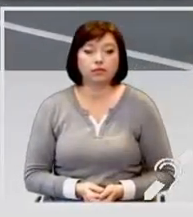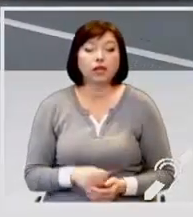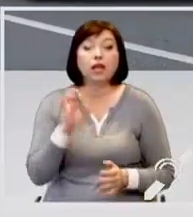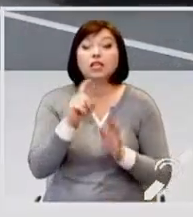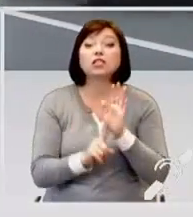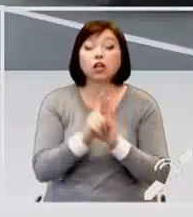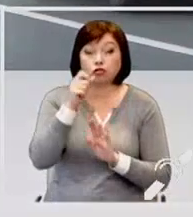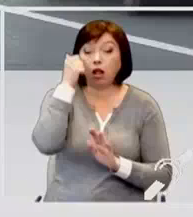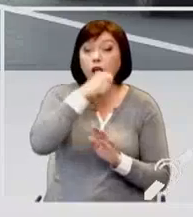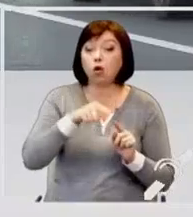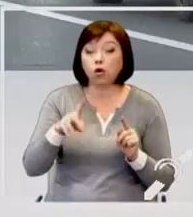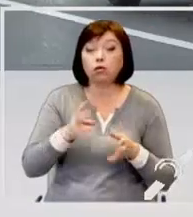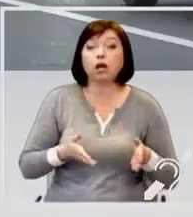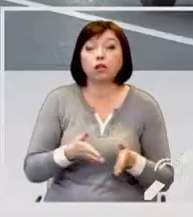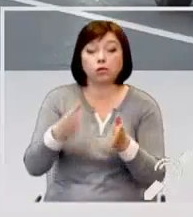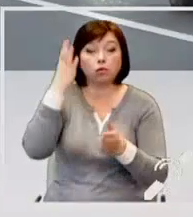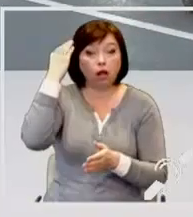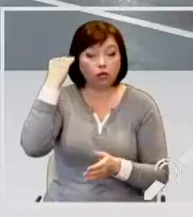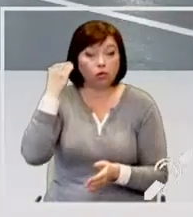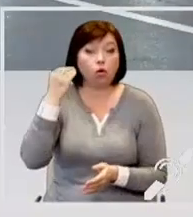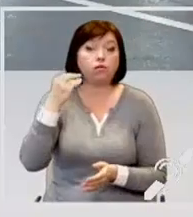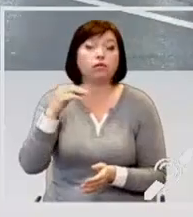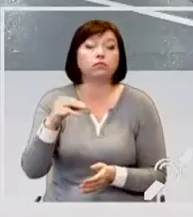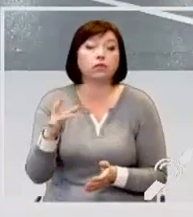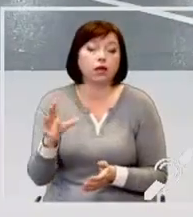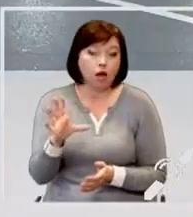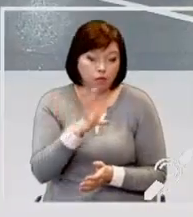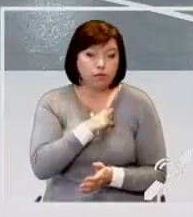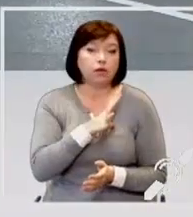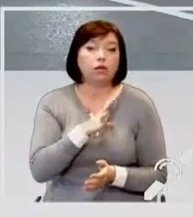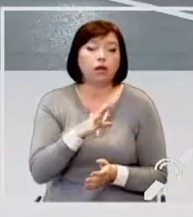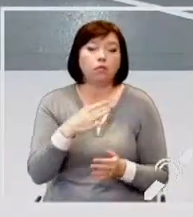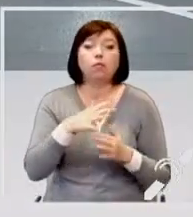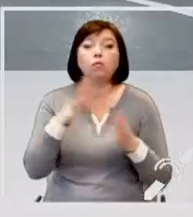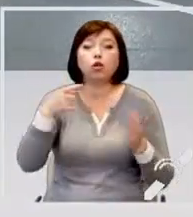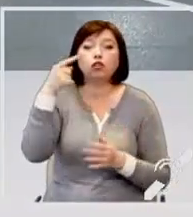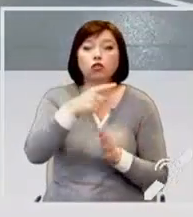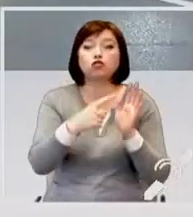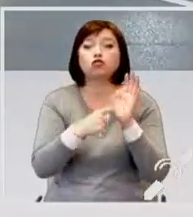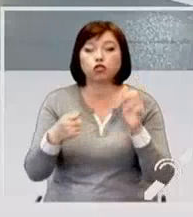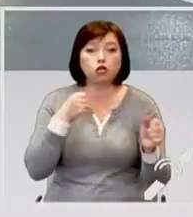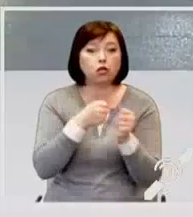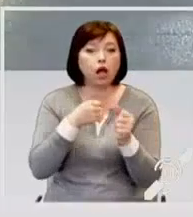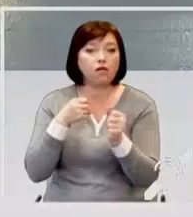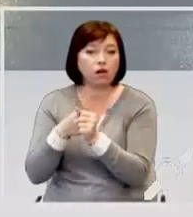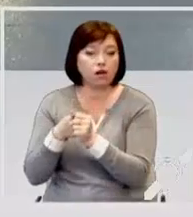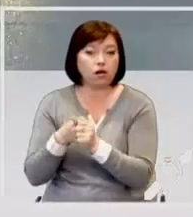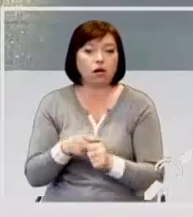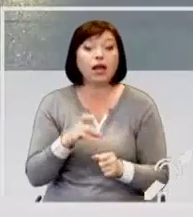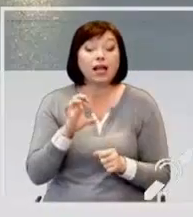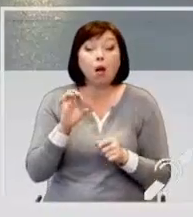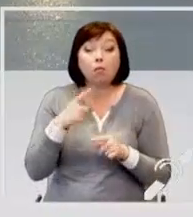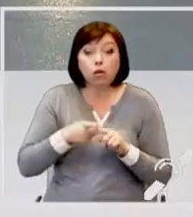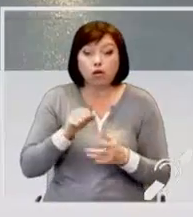De la începutul anului, pe drumurile naționale din Republica Moldova s-au înregistrat peste 1600 de accidente. Din